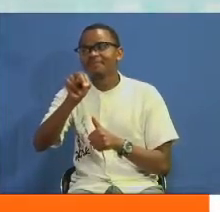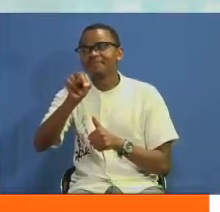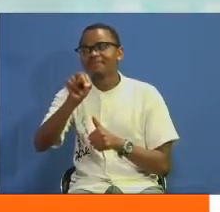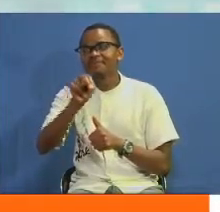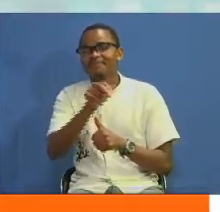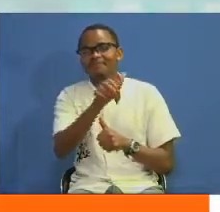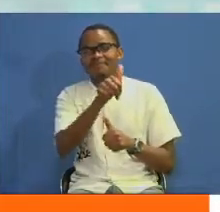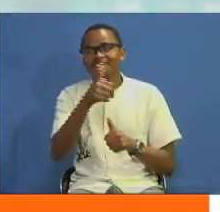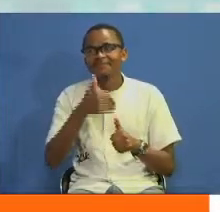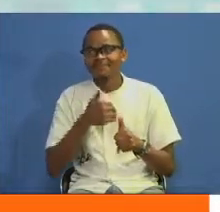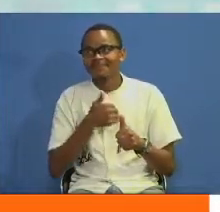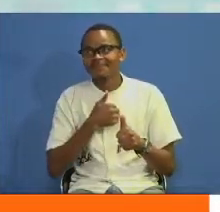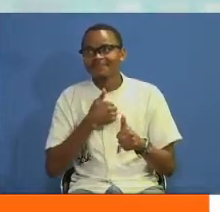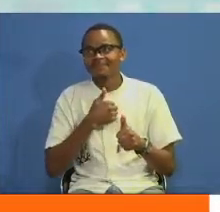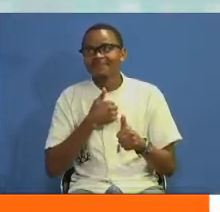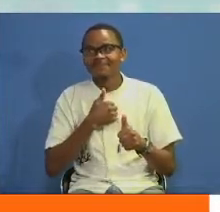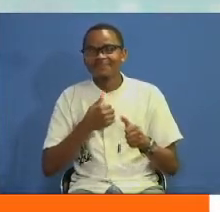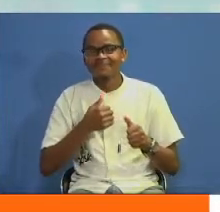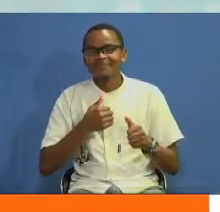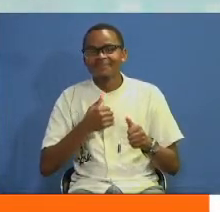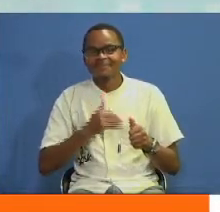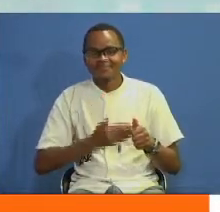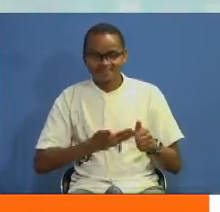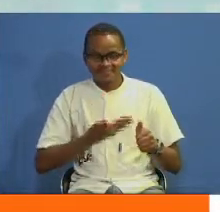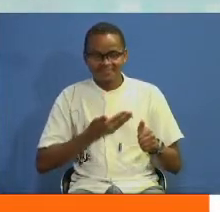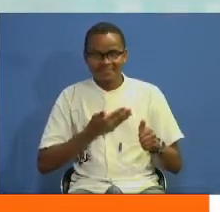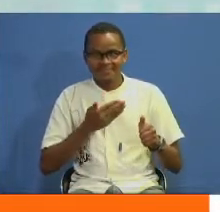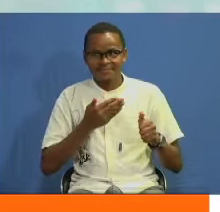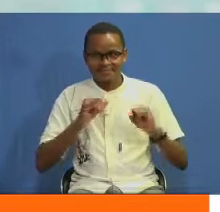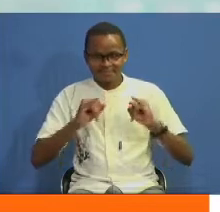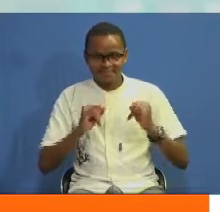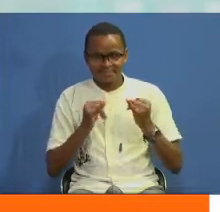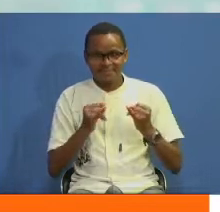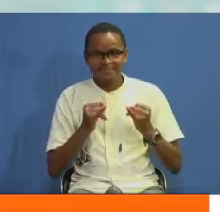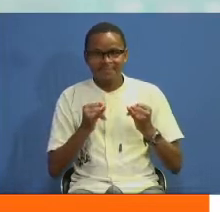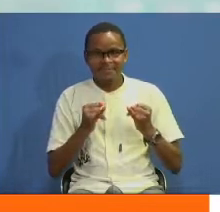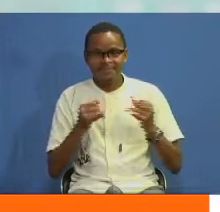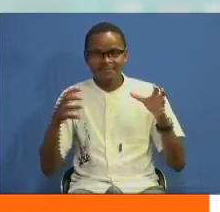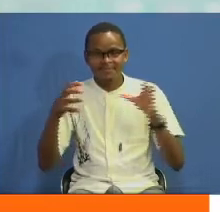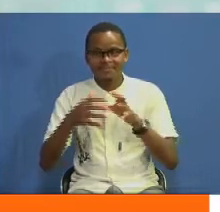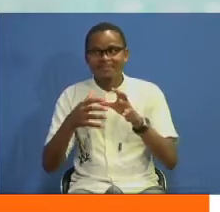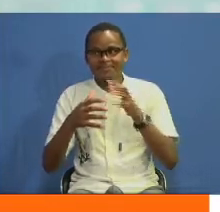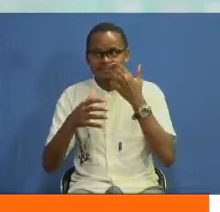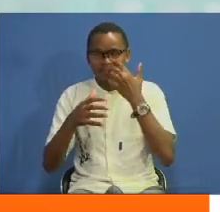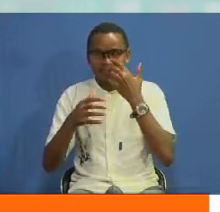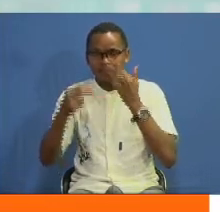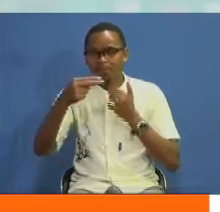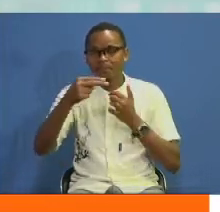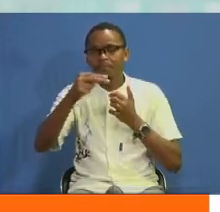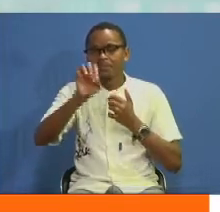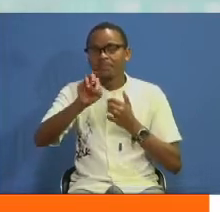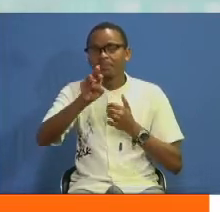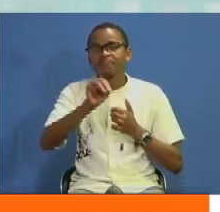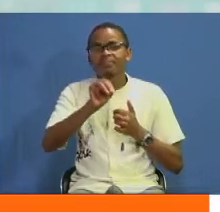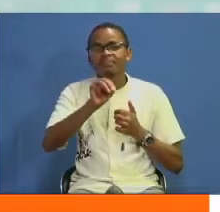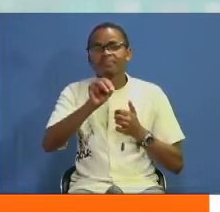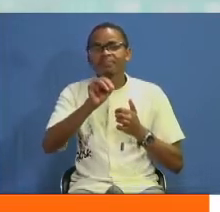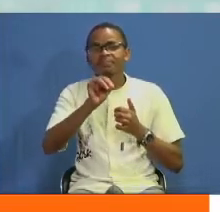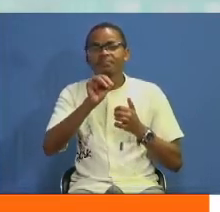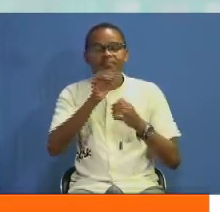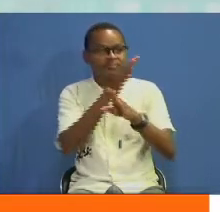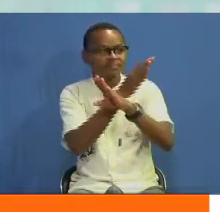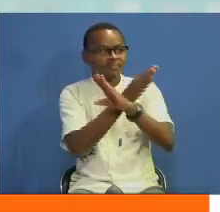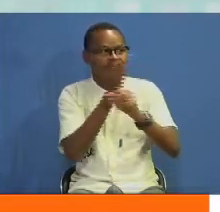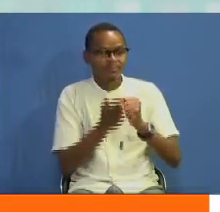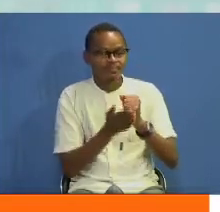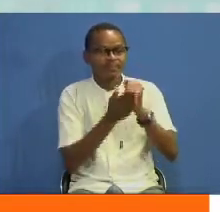kuna wale ambao tunavuta pumzi kukuletea taarifa hii. Shirika la Hemp Trust kutoka Zimbabwe linatoa